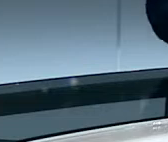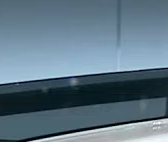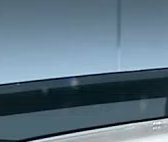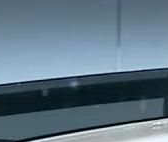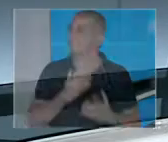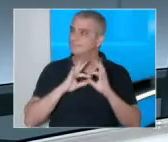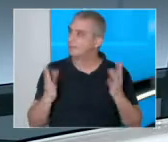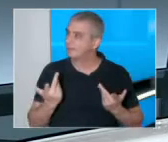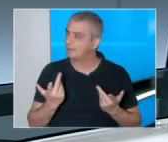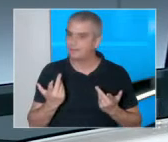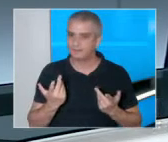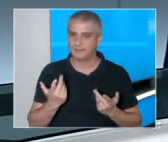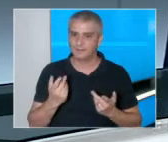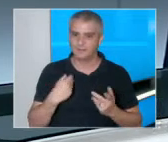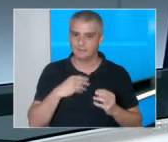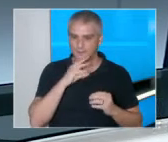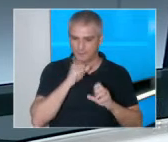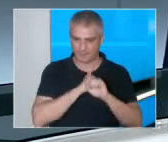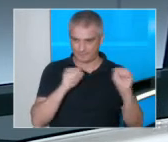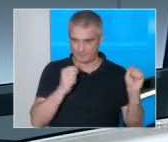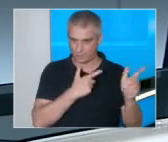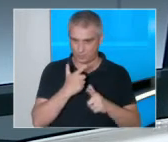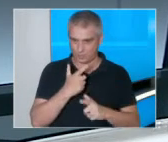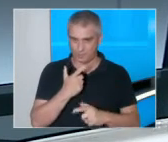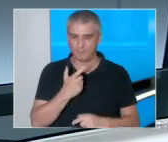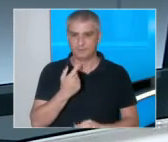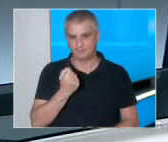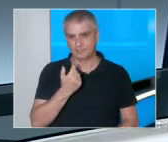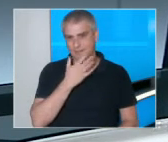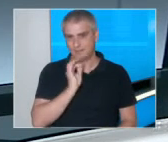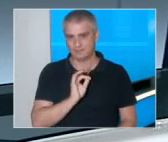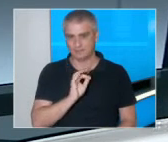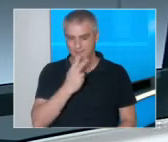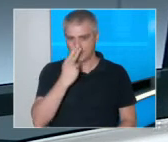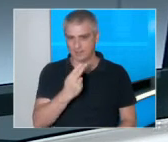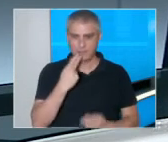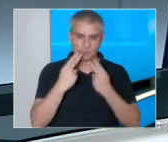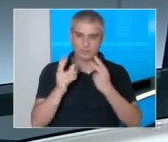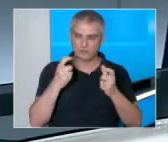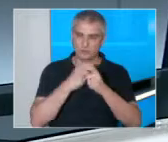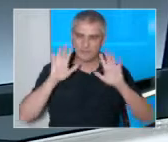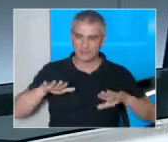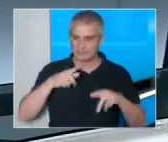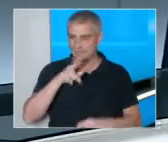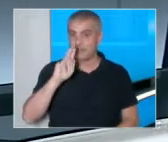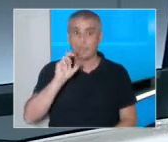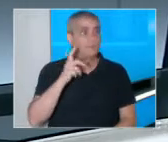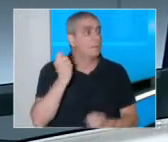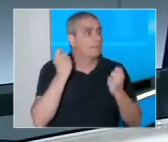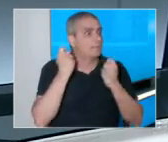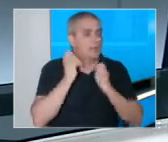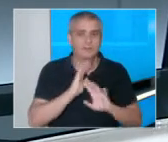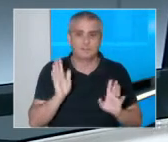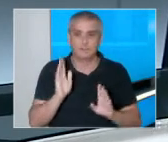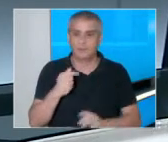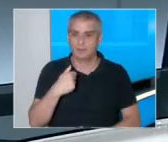טוב. מה נתחיל? מה, בוא נדבר על הפיגוע קודם, העבירה קצת רצינית. ראית את התגובה של רם? כן. תגובה מדהימה, אתה יודע מה?